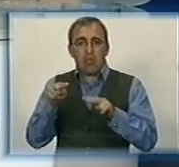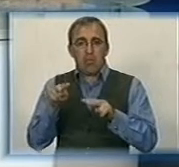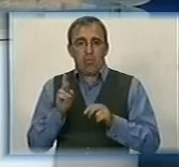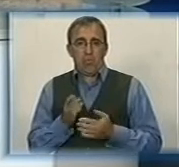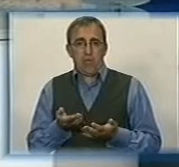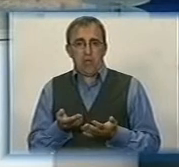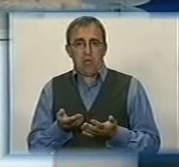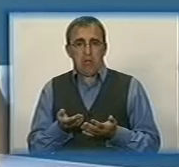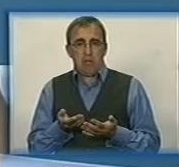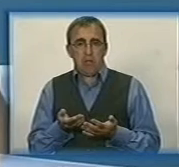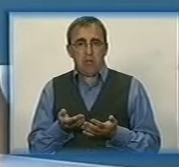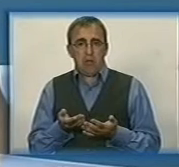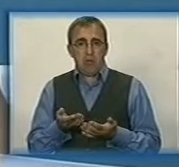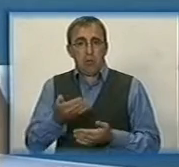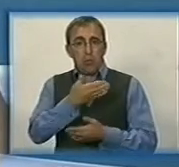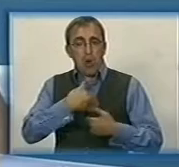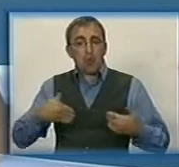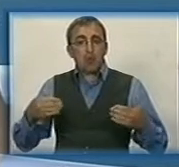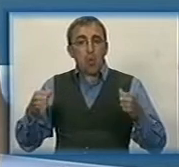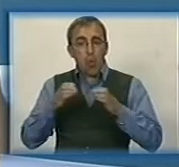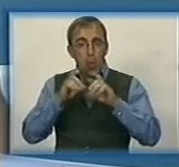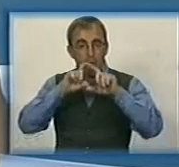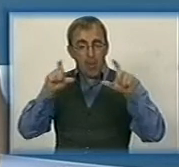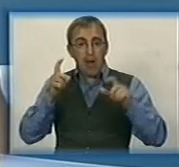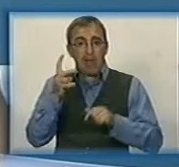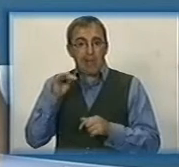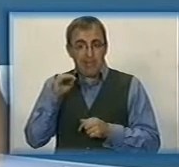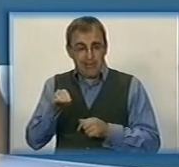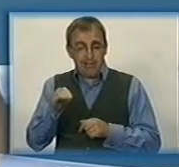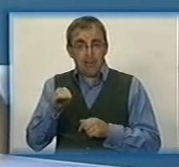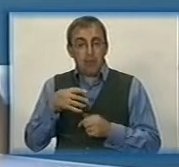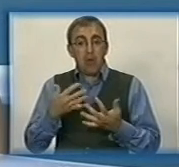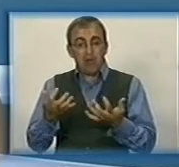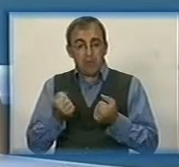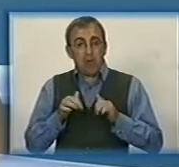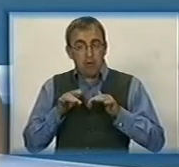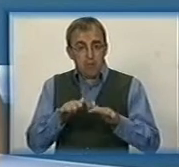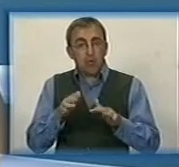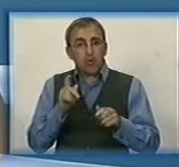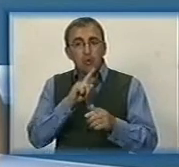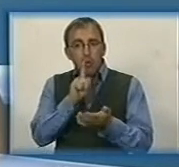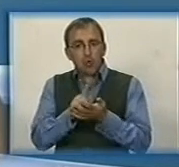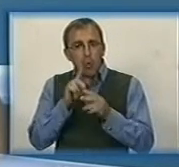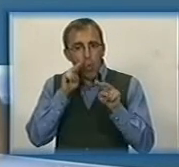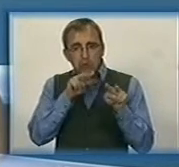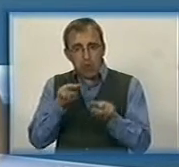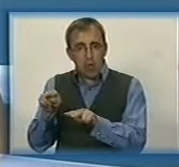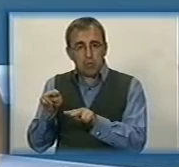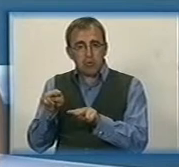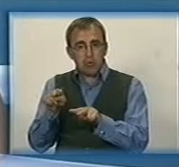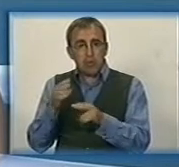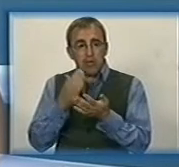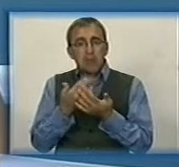Ну, раз компания наша NIT взялась за это дело, значит, мы, наверное, должны это отслеживать. Но объясню, здесь есть